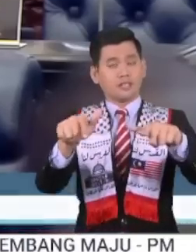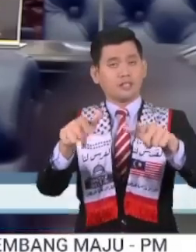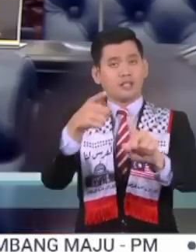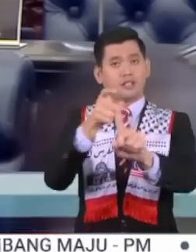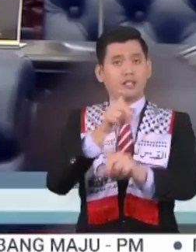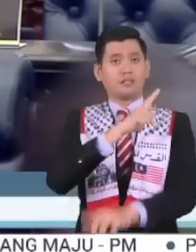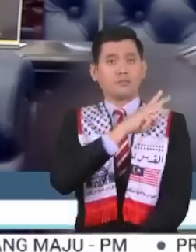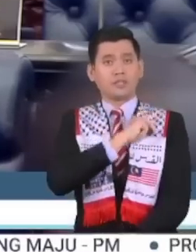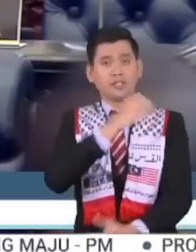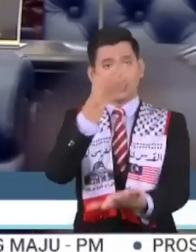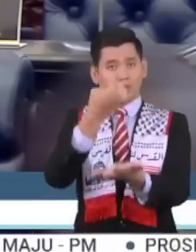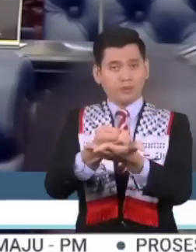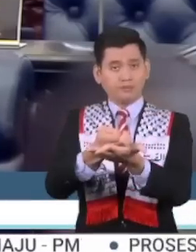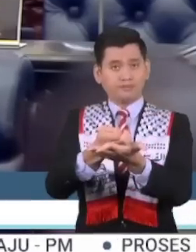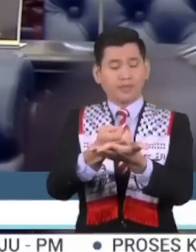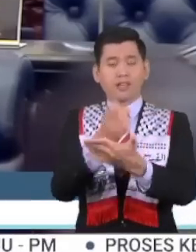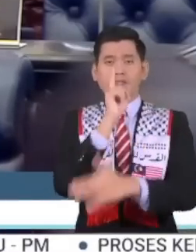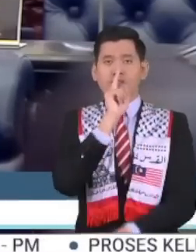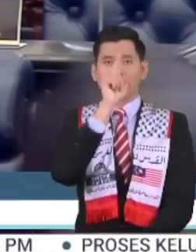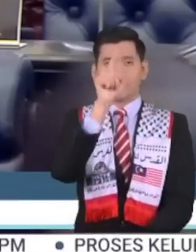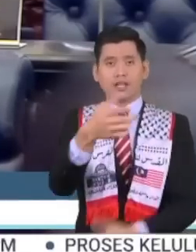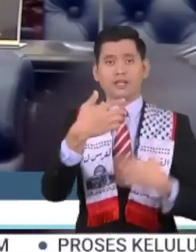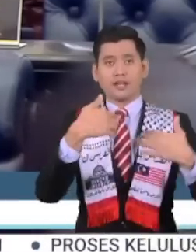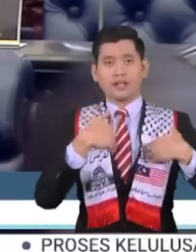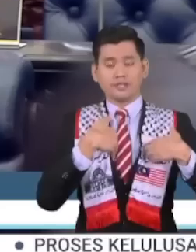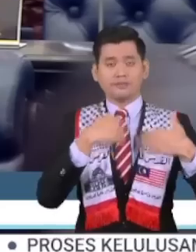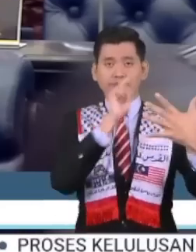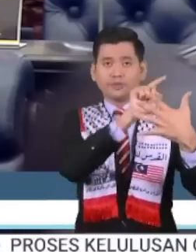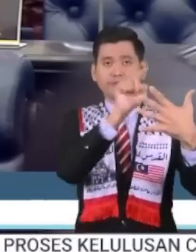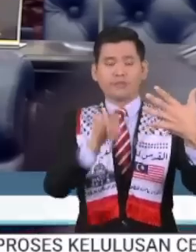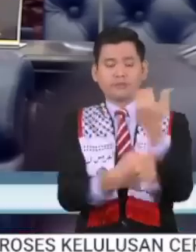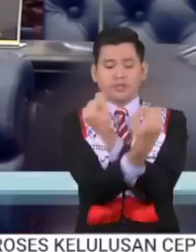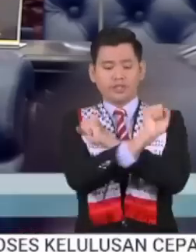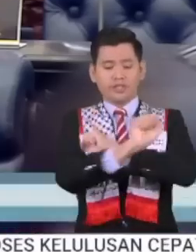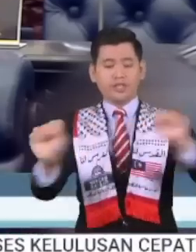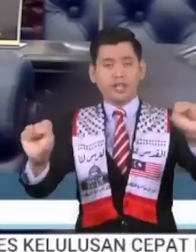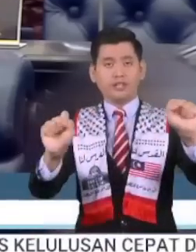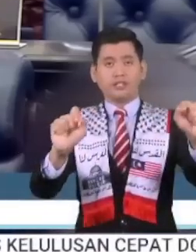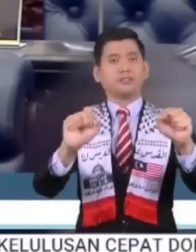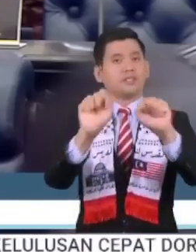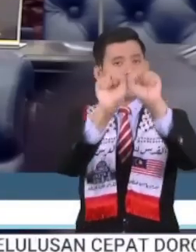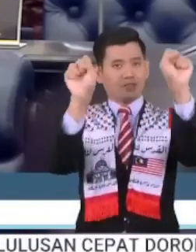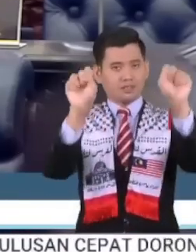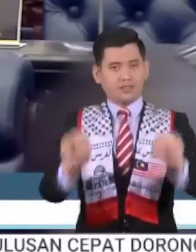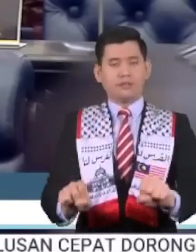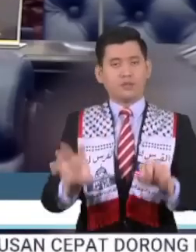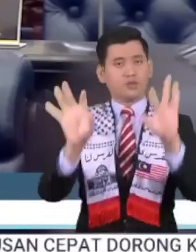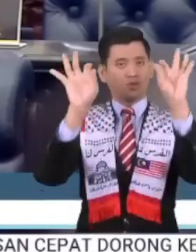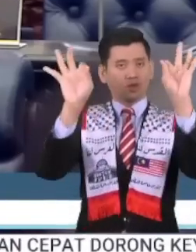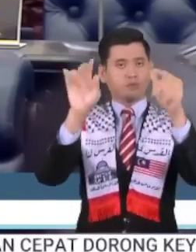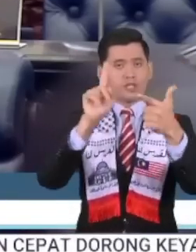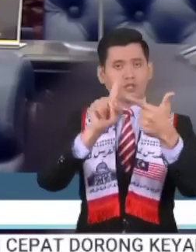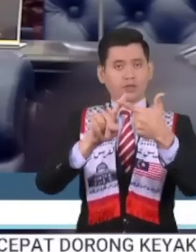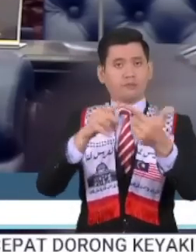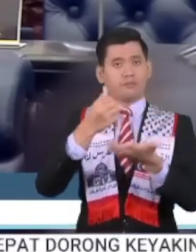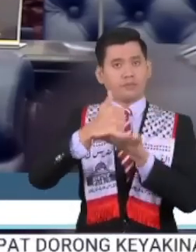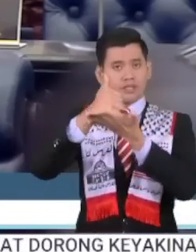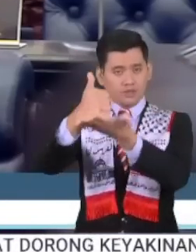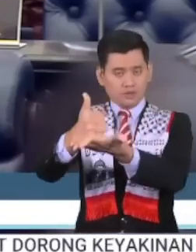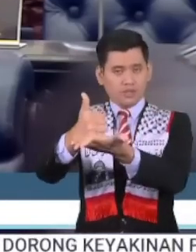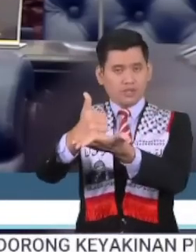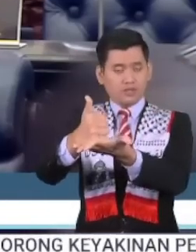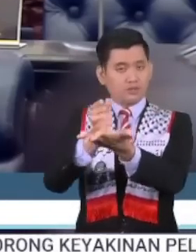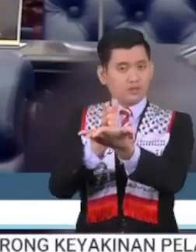oleh Kementerian Ekonomi yang meliputi penyediaan ekosistem yang lengkap dan bantuan secara